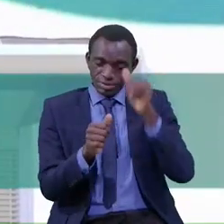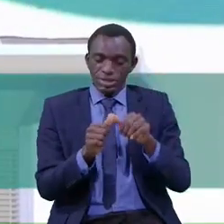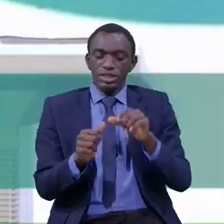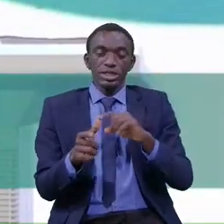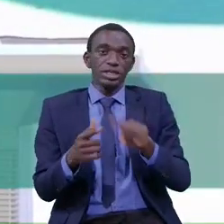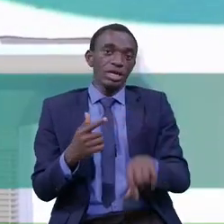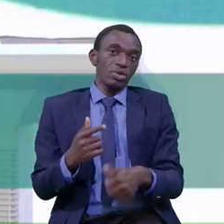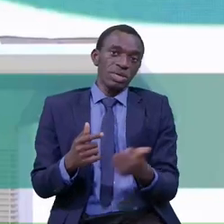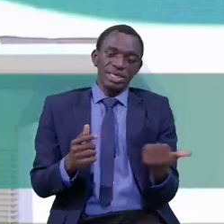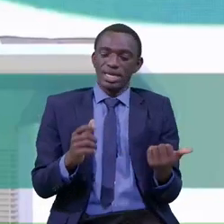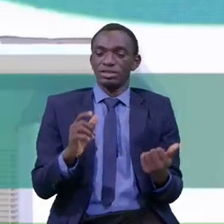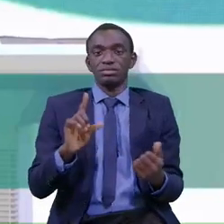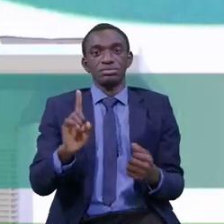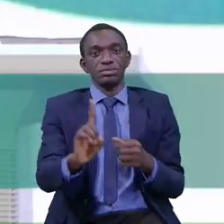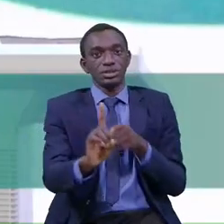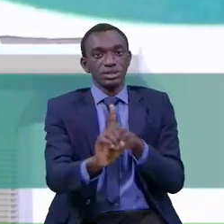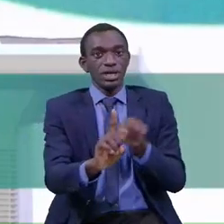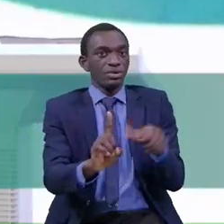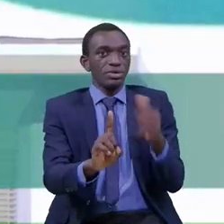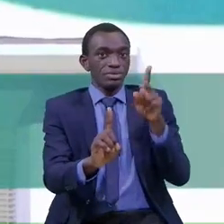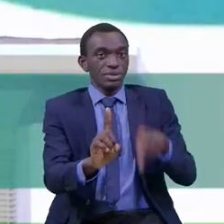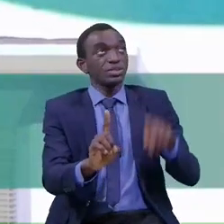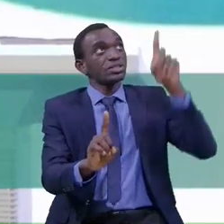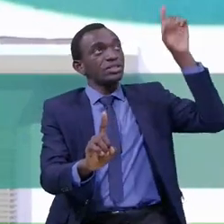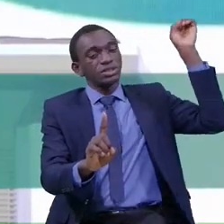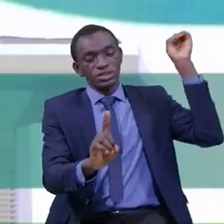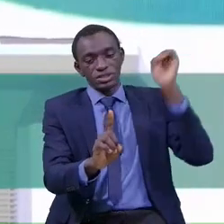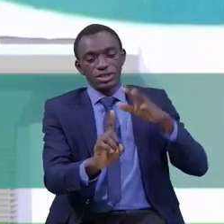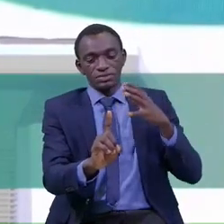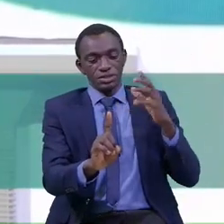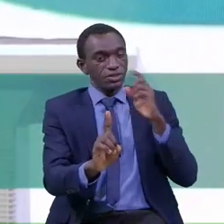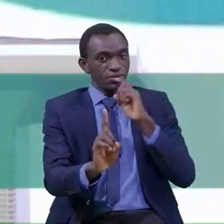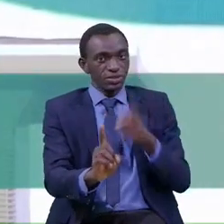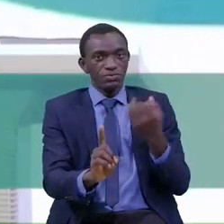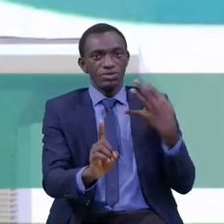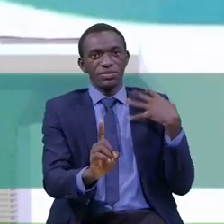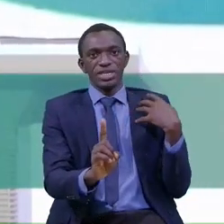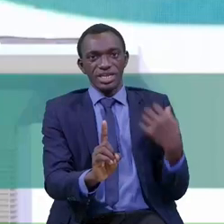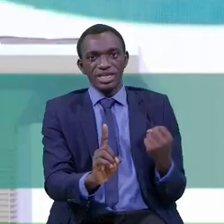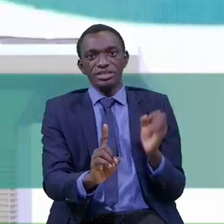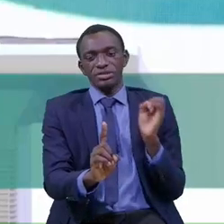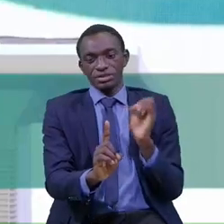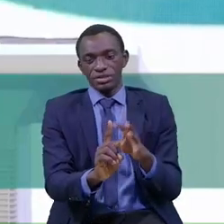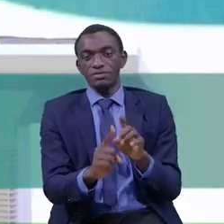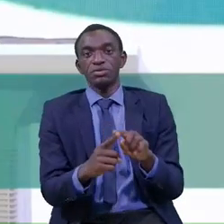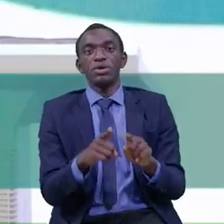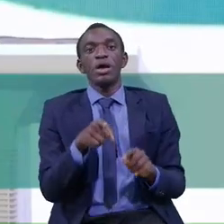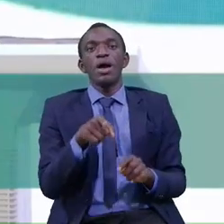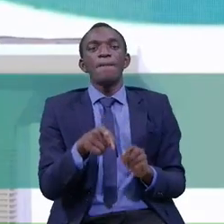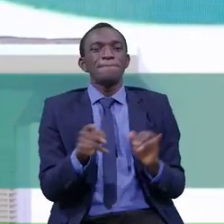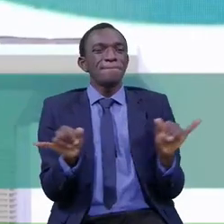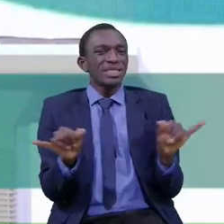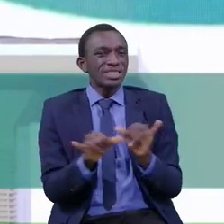des guérisons par le même esprit. Verset suivant. Nous sommes dans 1 Corinthiens 12, mais le verset 11